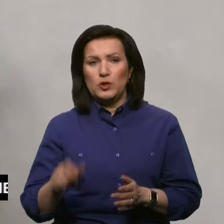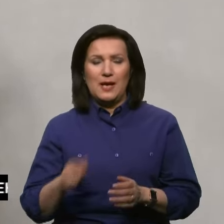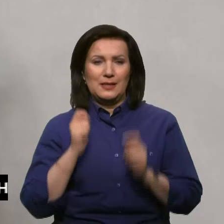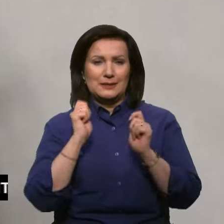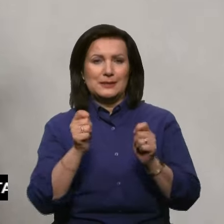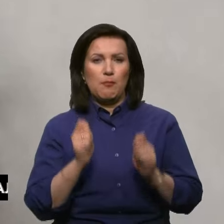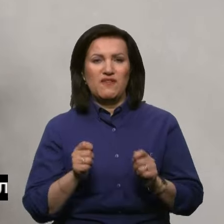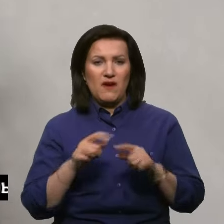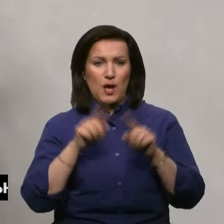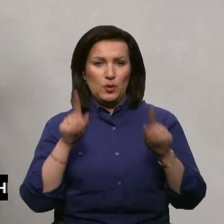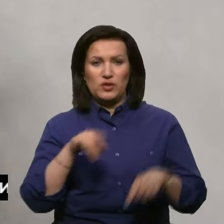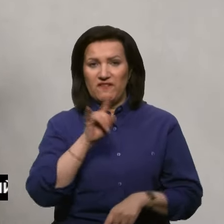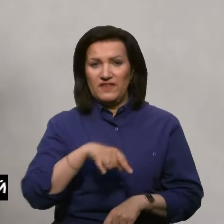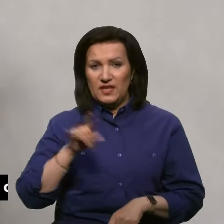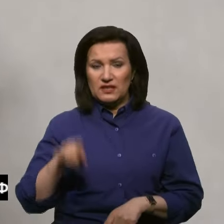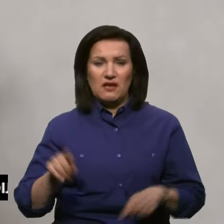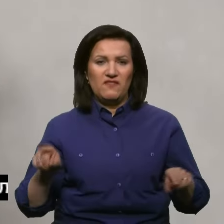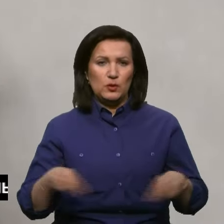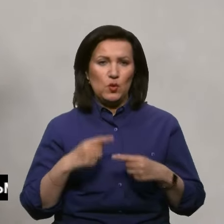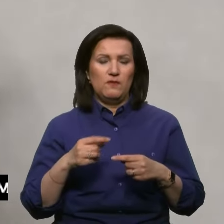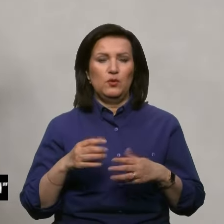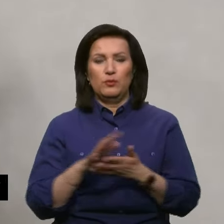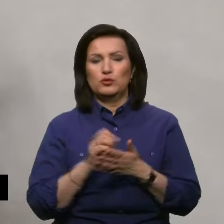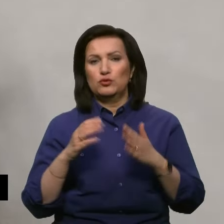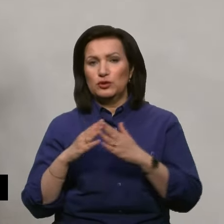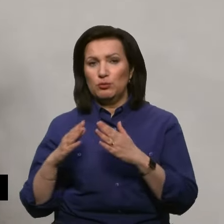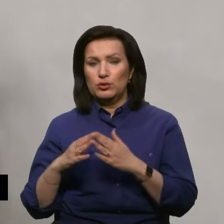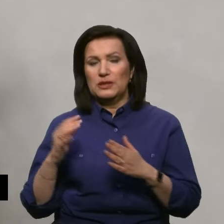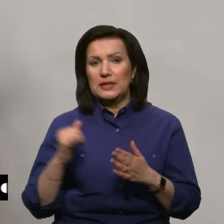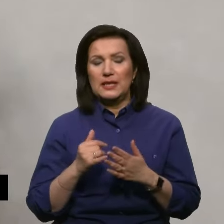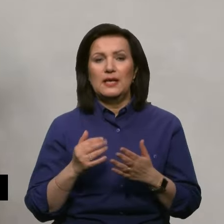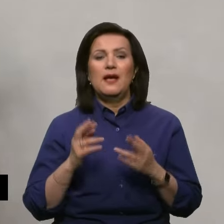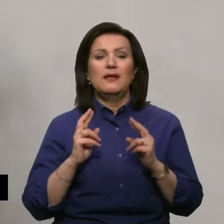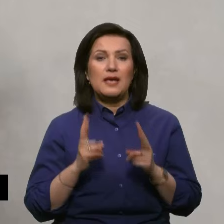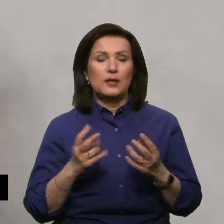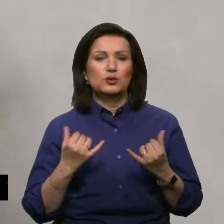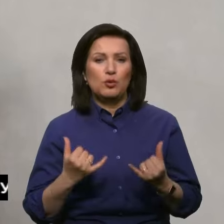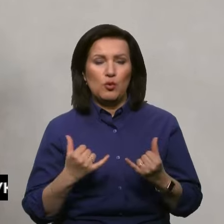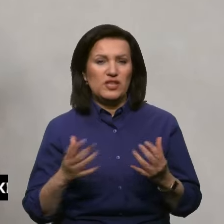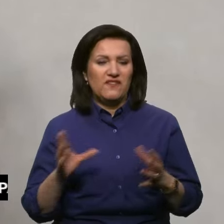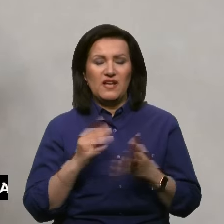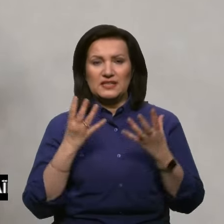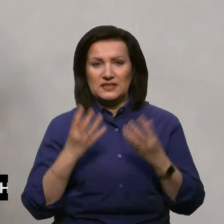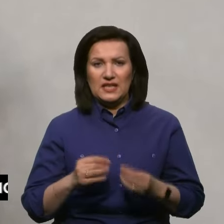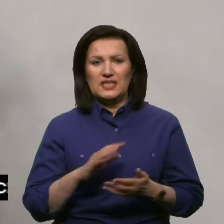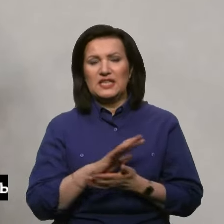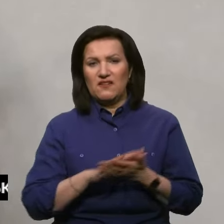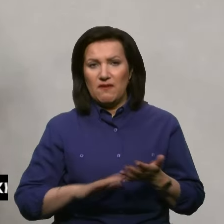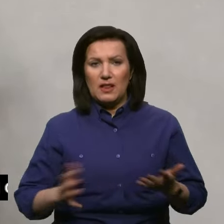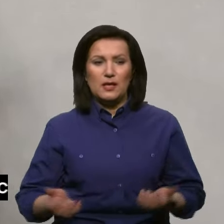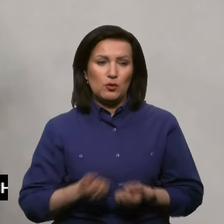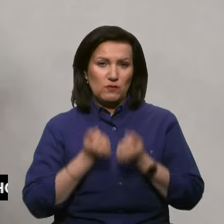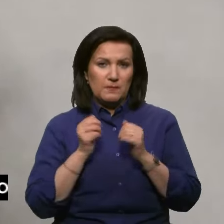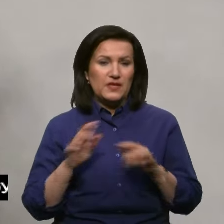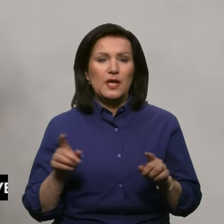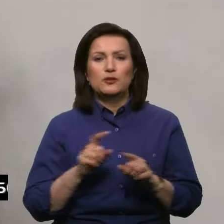забивають вікна, відновлюють пошкоджені будинки. І ось як, власне, сьогодні весь день тривала рятувальна операція,